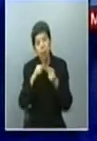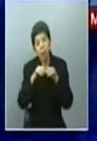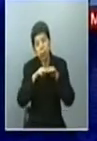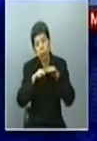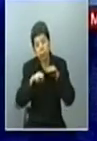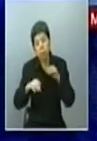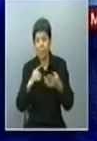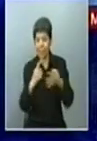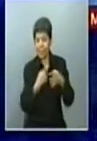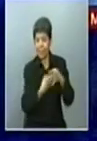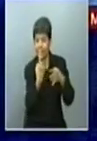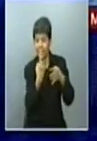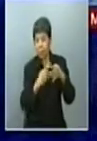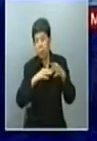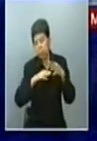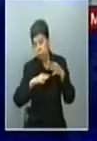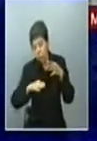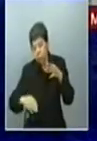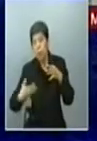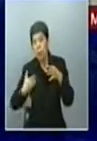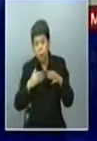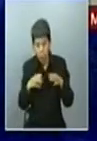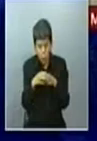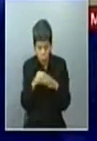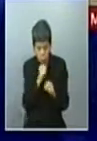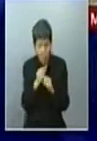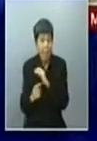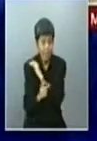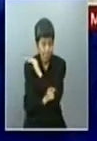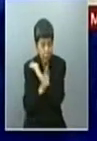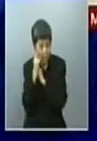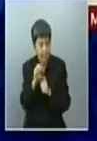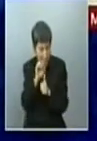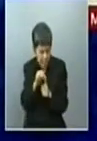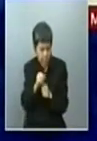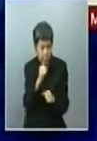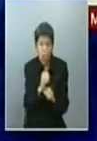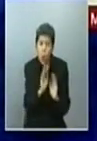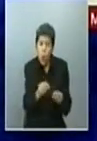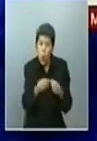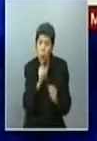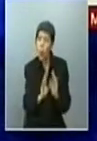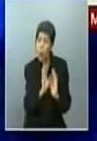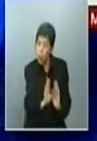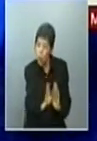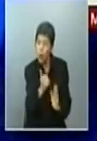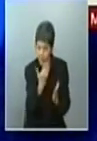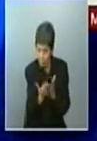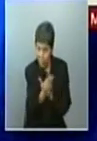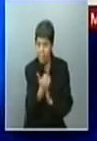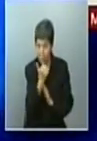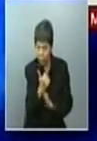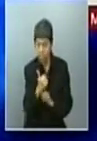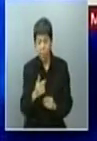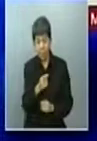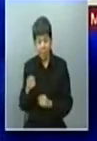ในไตรมาส1นะครับแต่ว่าทางทีมกลยุทธ์ที่สิงคโปร์เองเนี่ยก็แนะนำให้สะสมหุ้นในช่วงตลาดอ่อนตัวนะครับสำหรับหุ้น